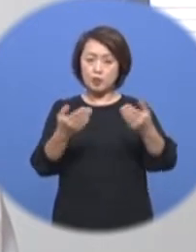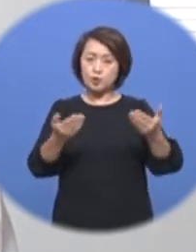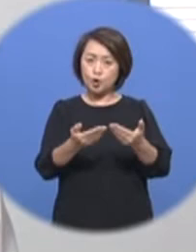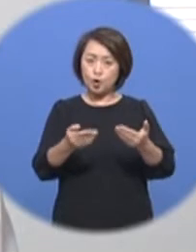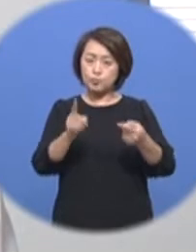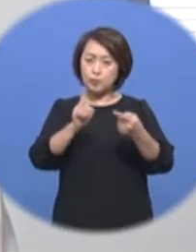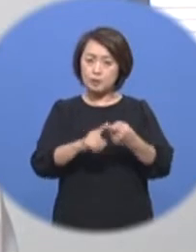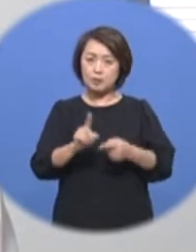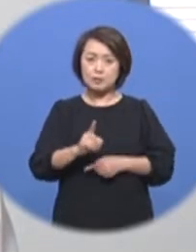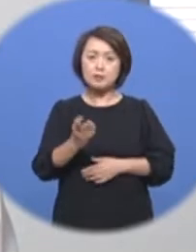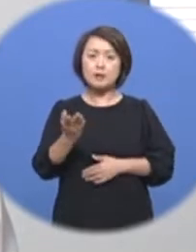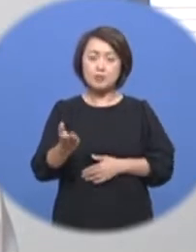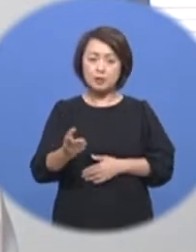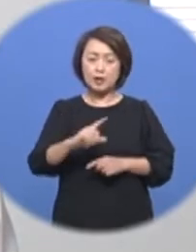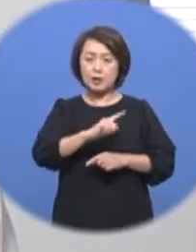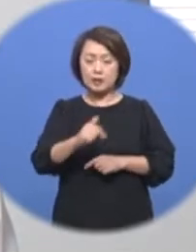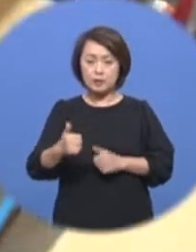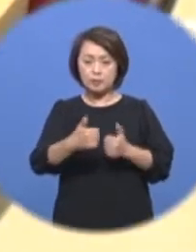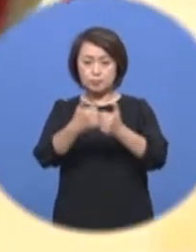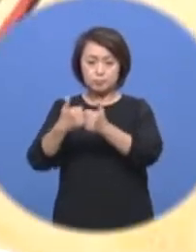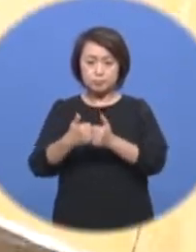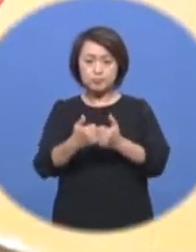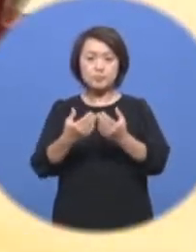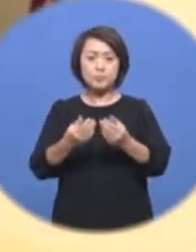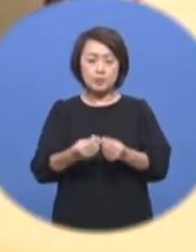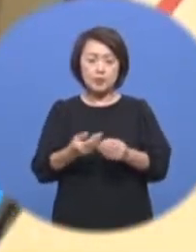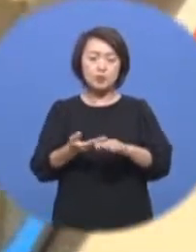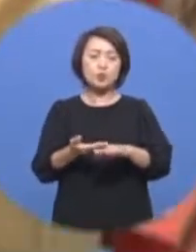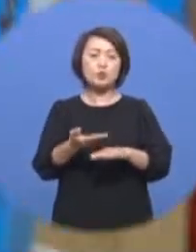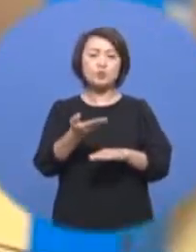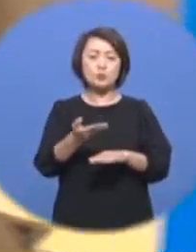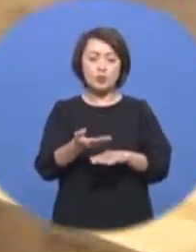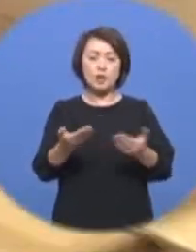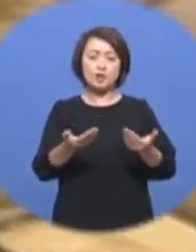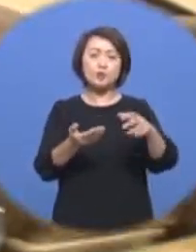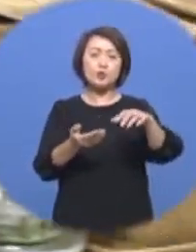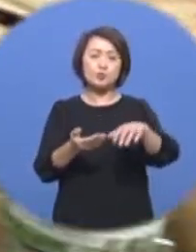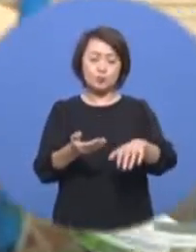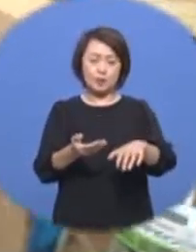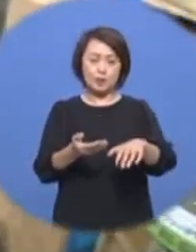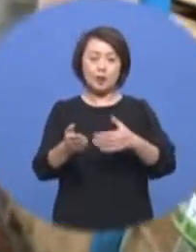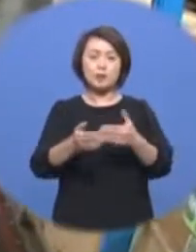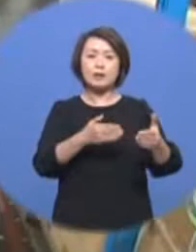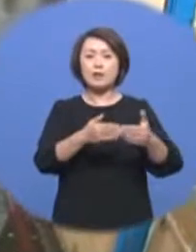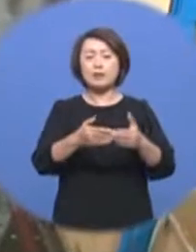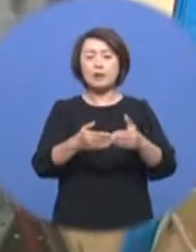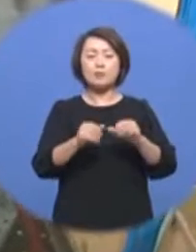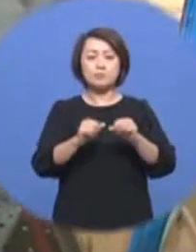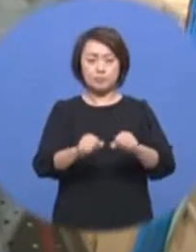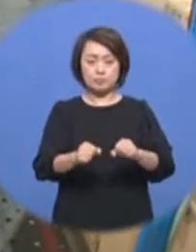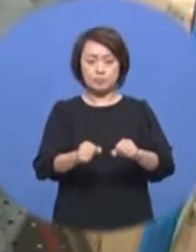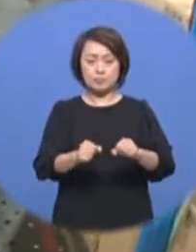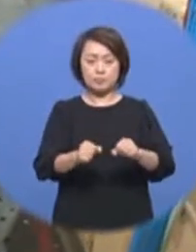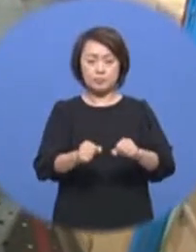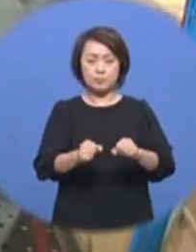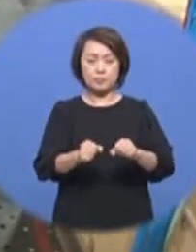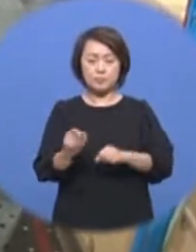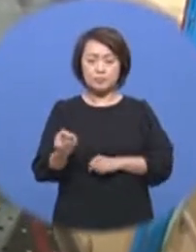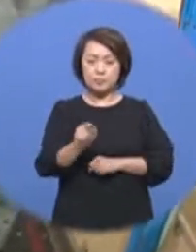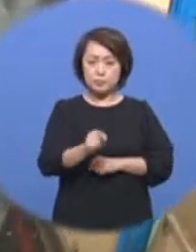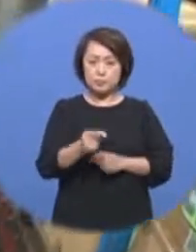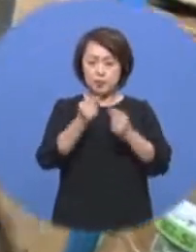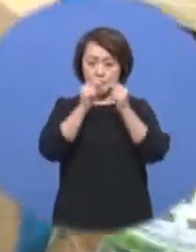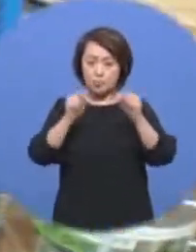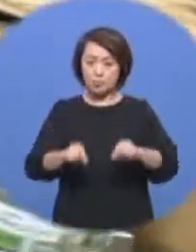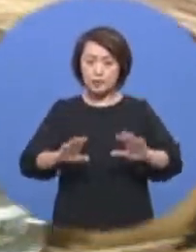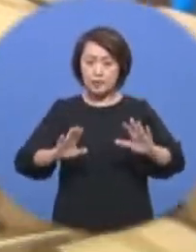のか、いろいろ話を伺いました。その上で職場体験をしまして、双方問題がない